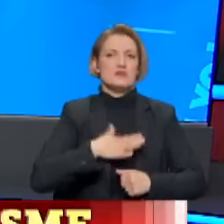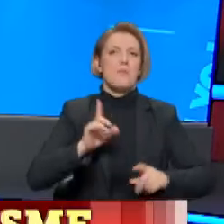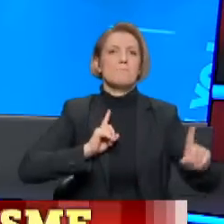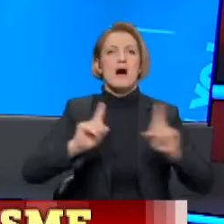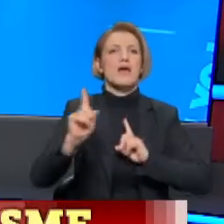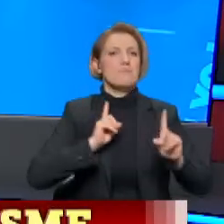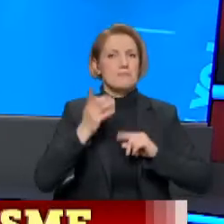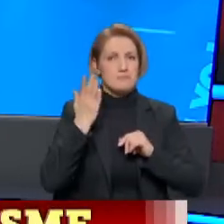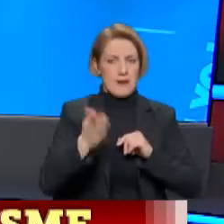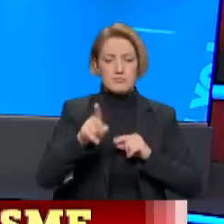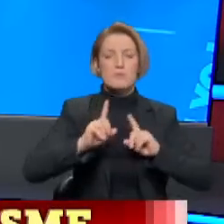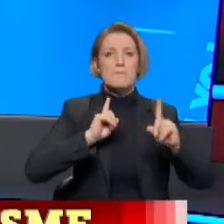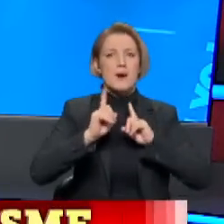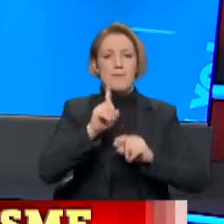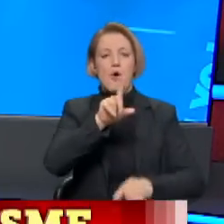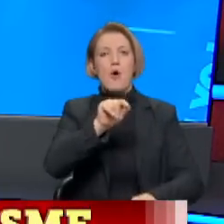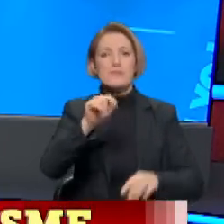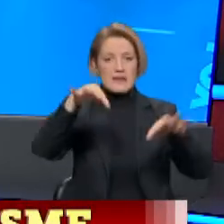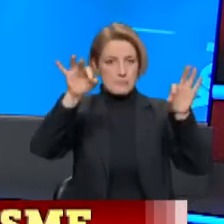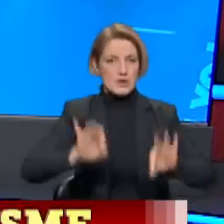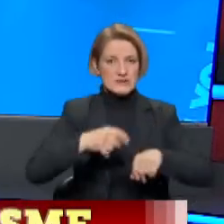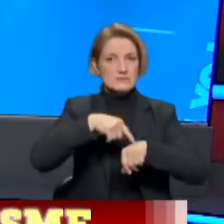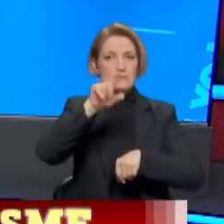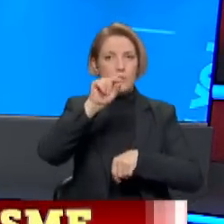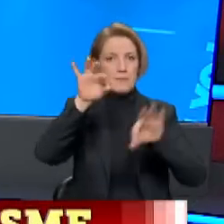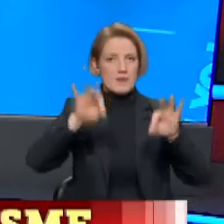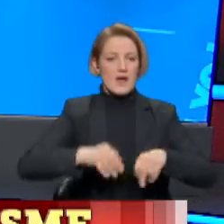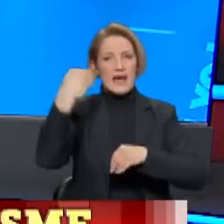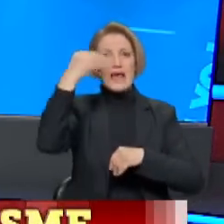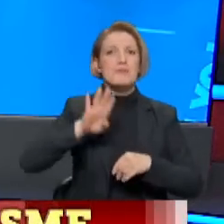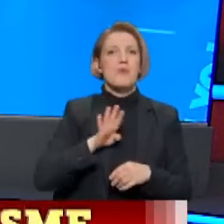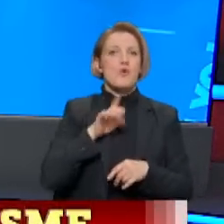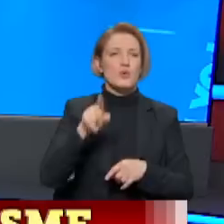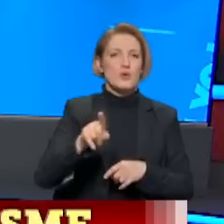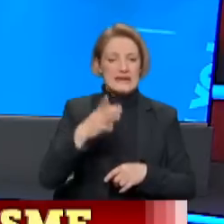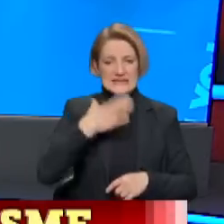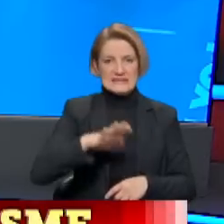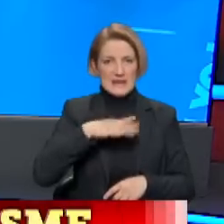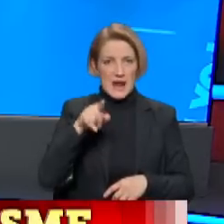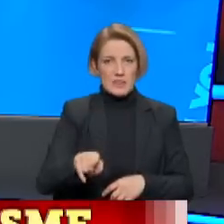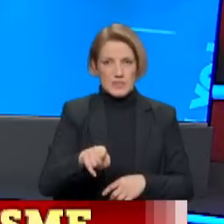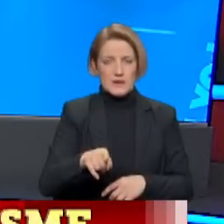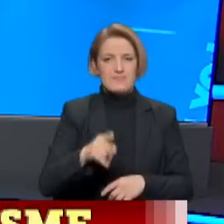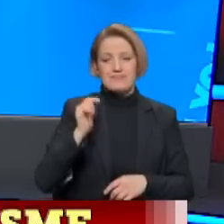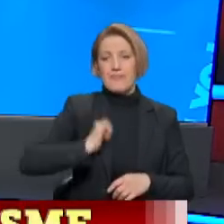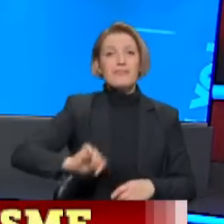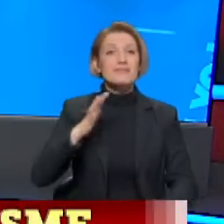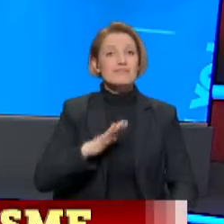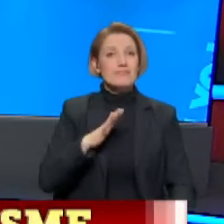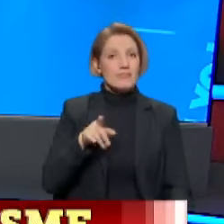Mahkeme bu duruşmaya 11'de başladı. Ekrem İmamoğlu'na istenen, savcının